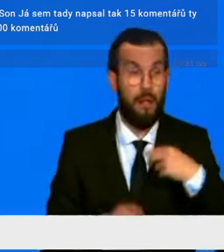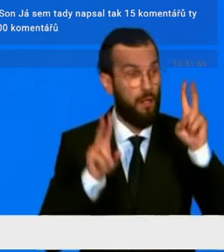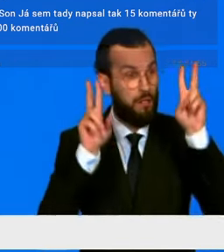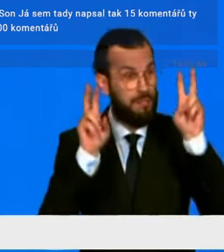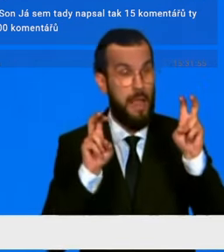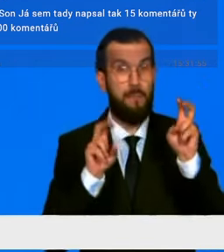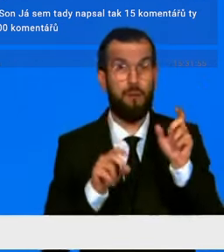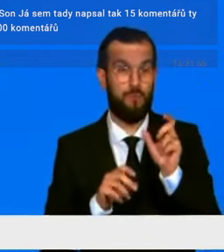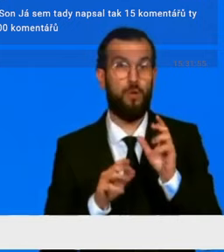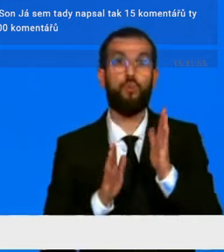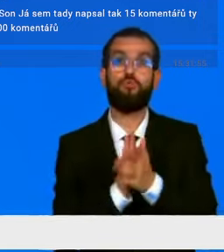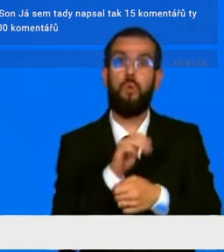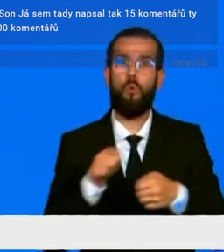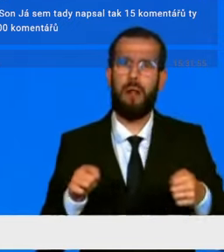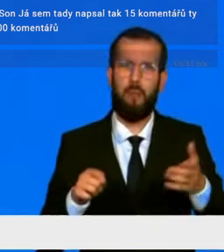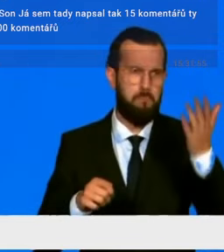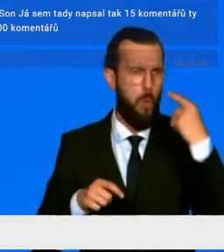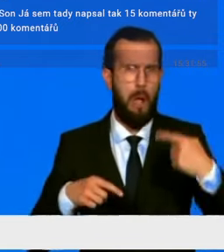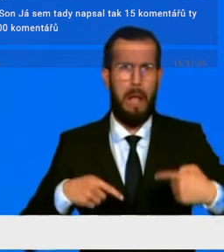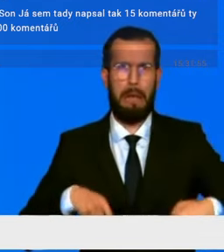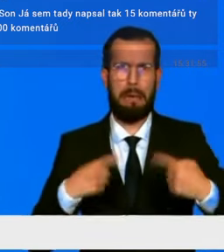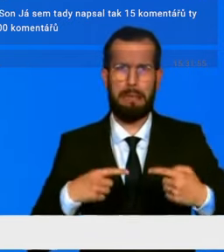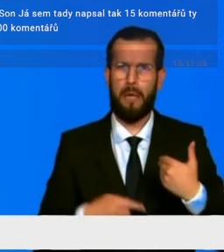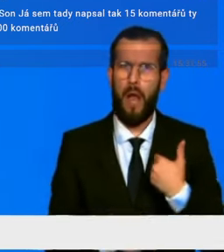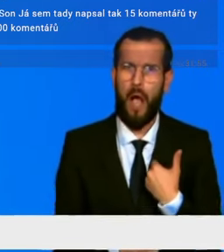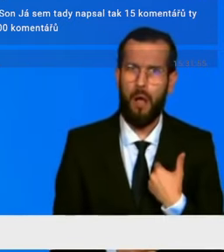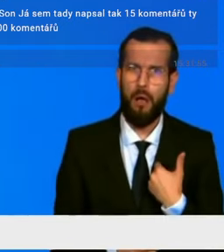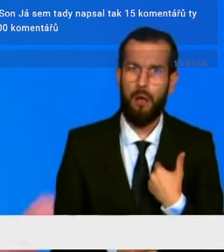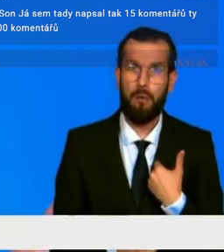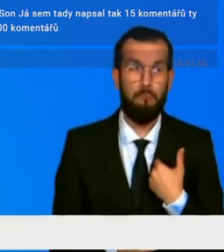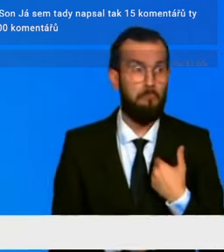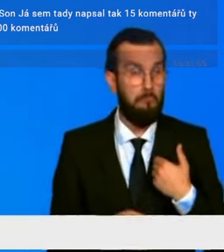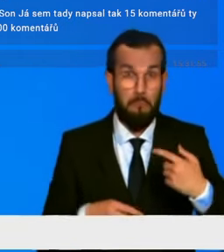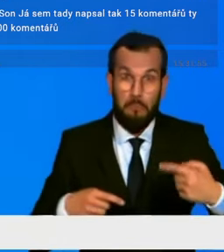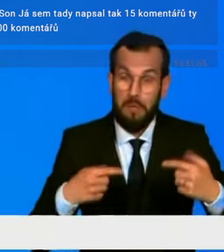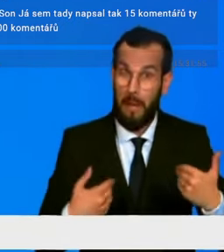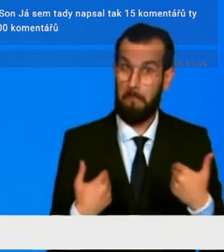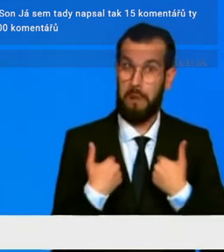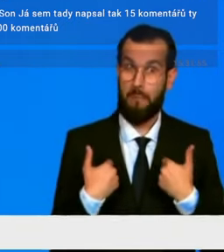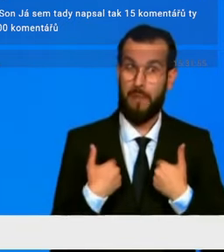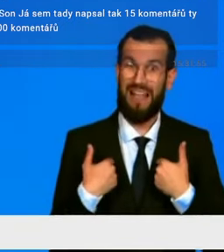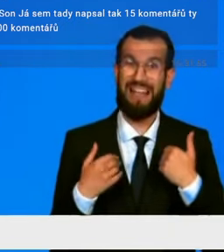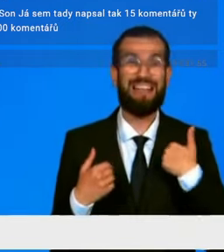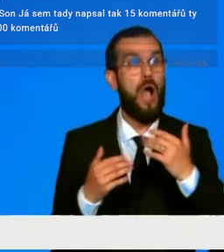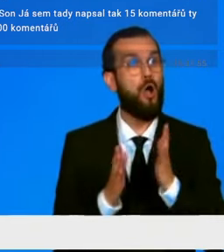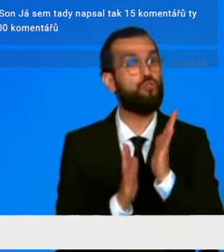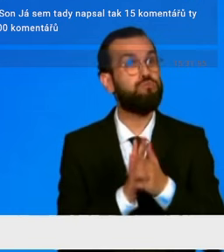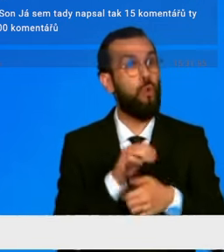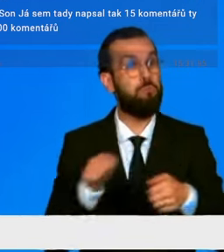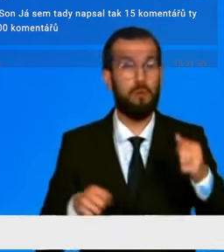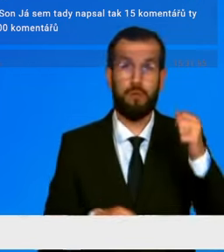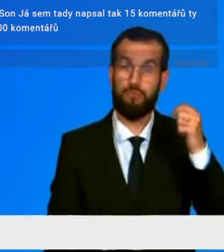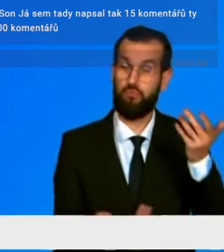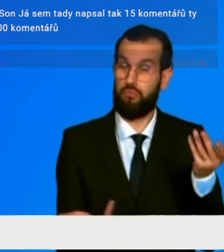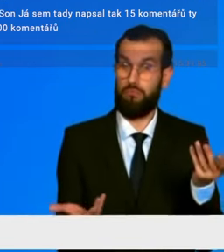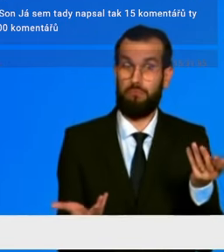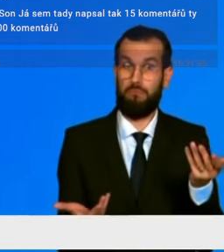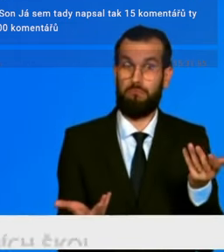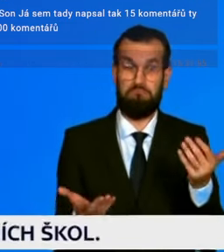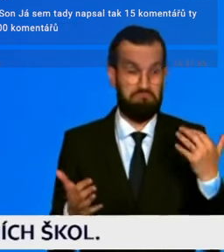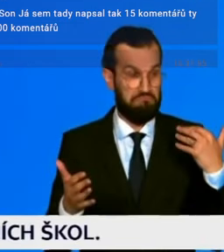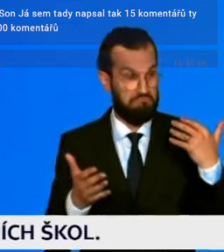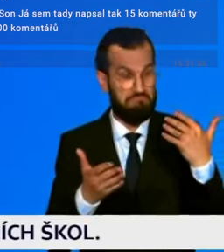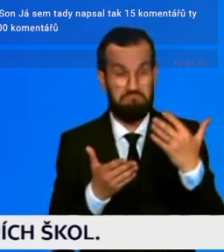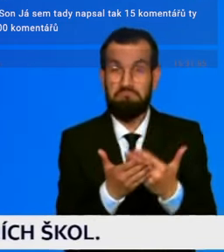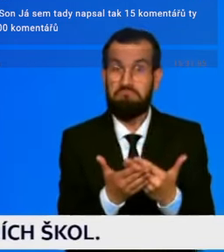spolupráce tak som bol kritizovaný kritizovaný som bol aj z môjho vlastného tábora takže som spoluprácu neobjavil eh proste vo finále tejto